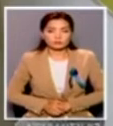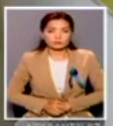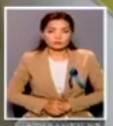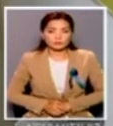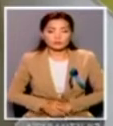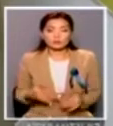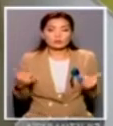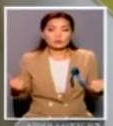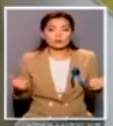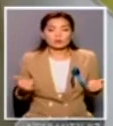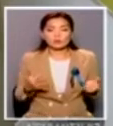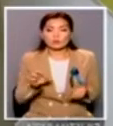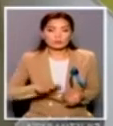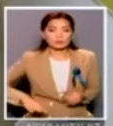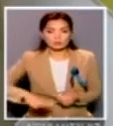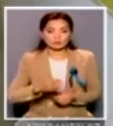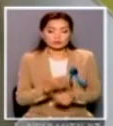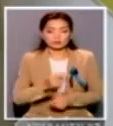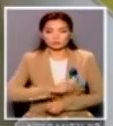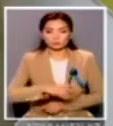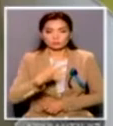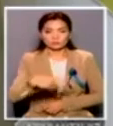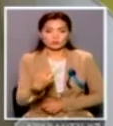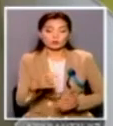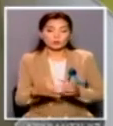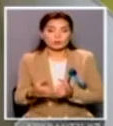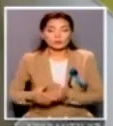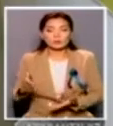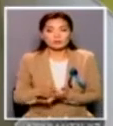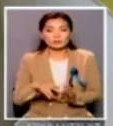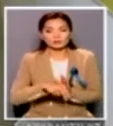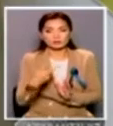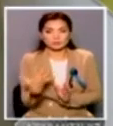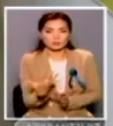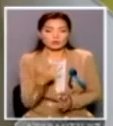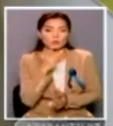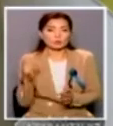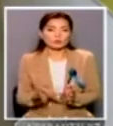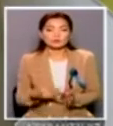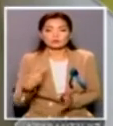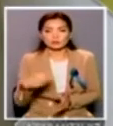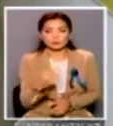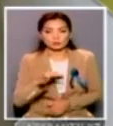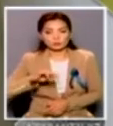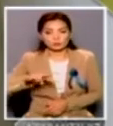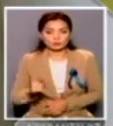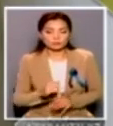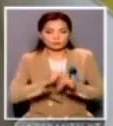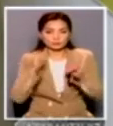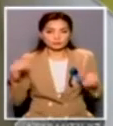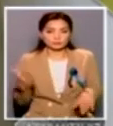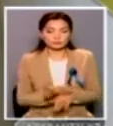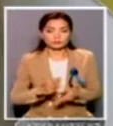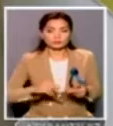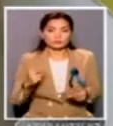В настоящее время в области на линии работают 42 бригады, из них 25 в городе. С 20 июня увеличились